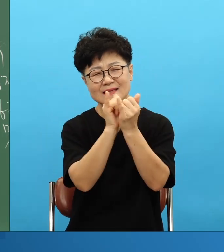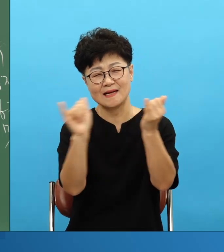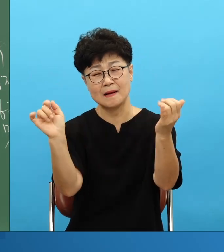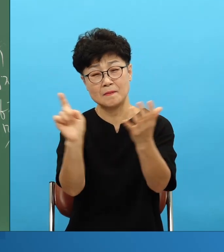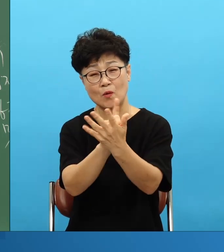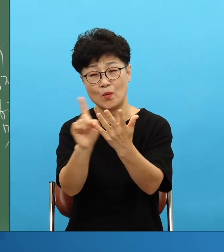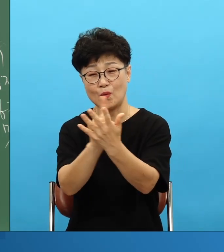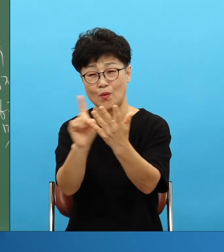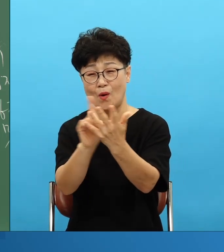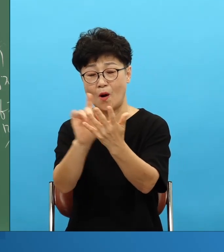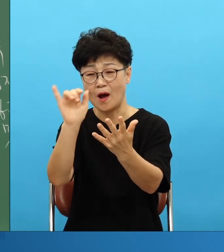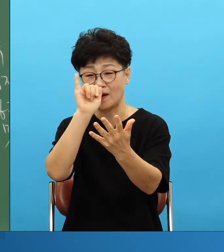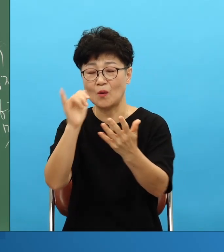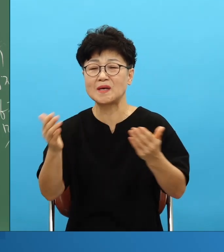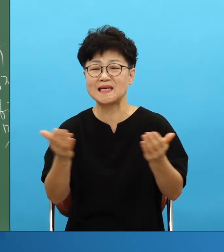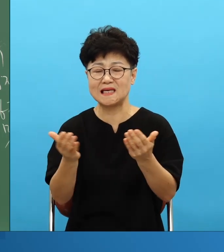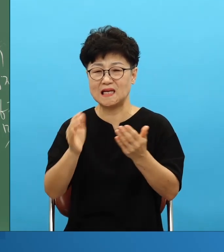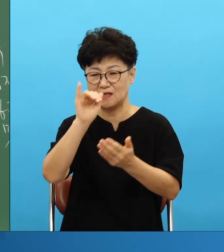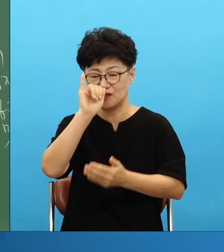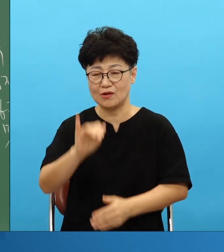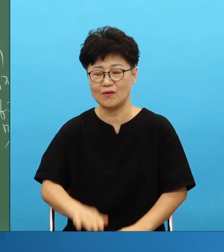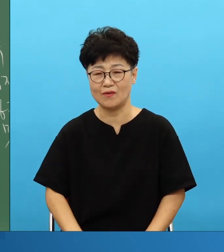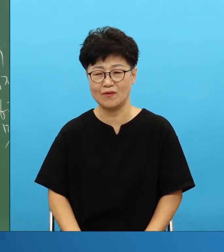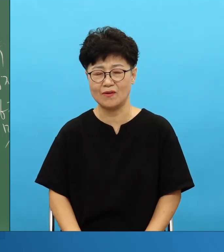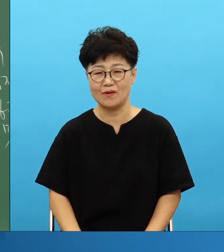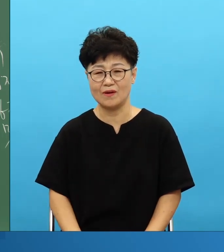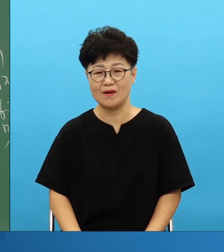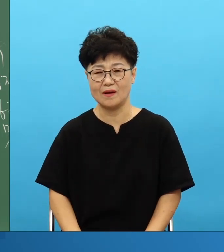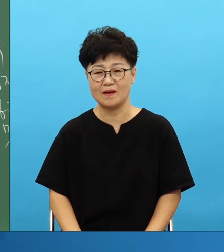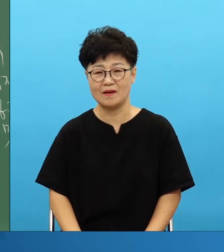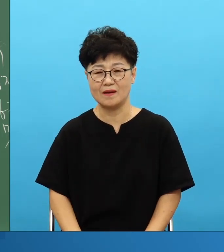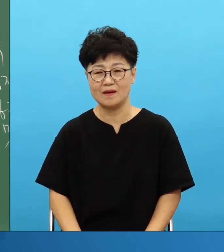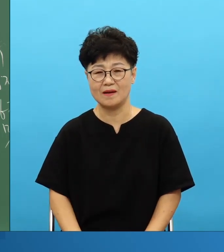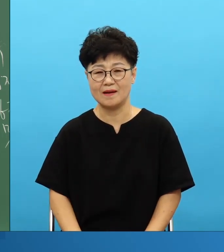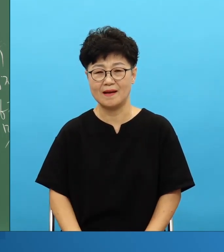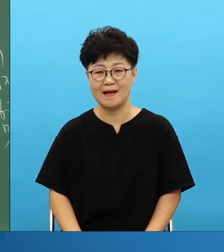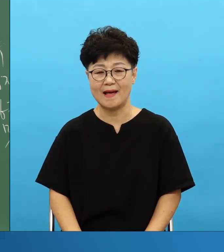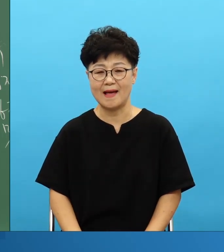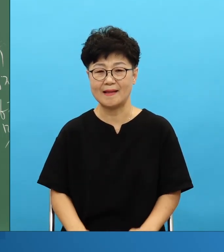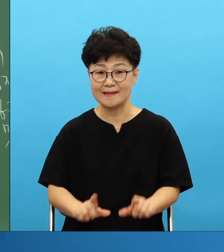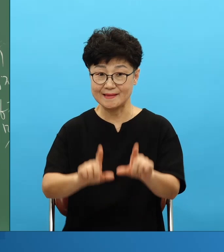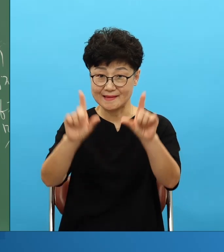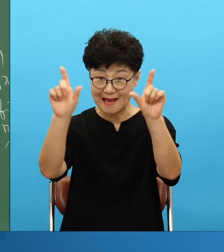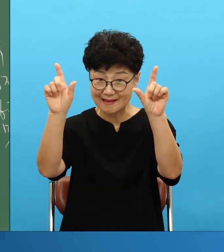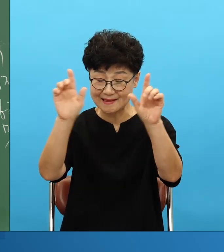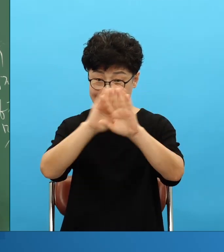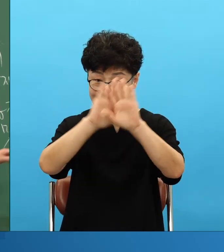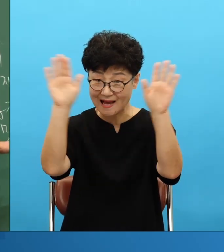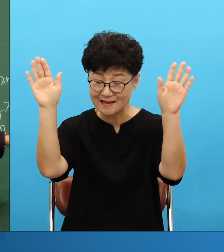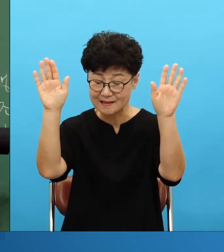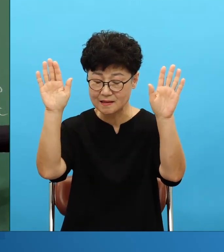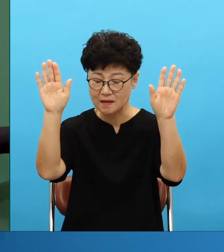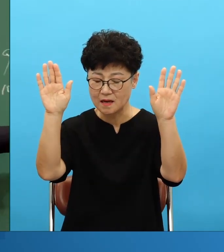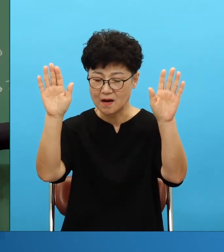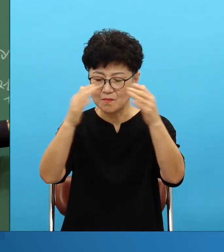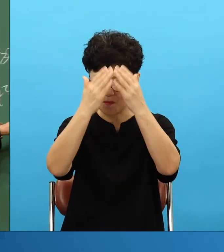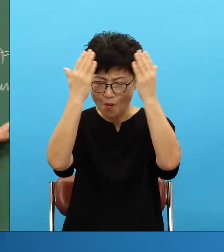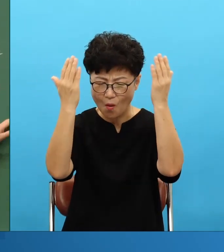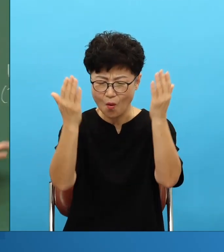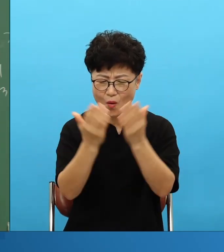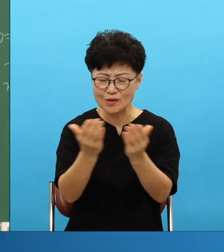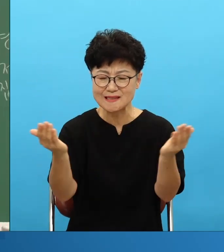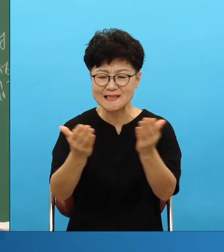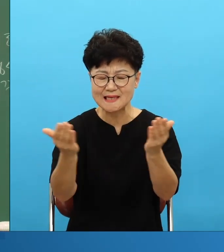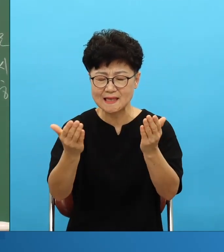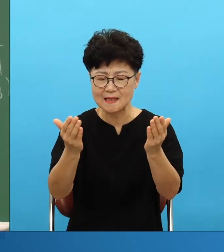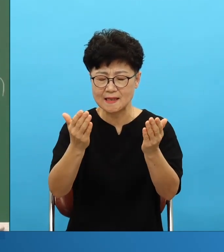meet people, you have to do your work, you've got a lot of things. 낮에는 모든 것을 기도로 바꾸는 겁니다. And throughout the day, change everything to prayer. 해보세요.